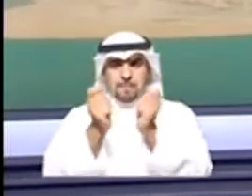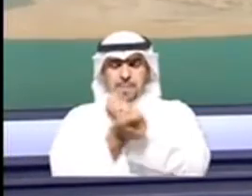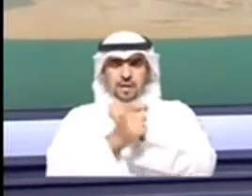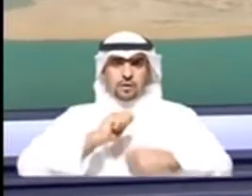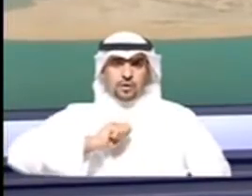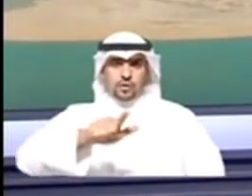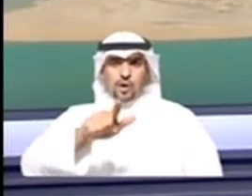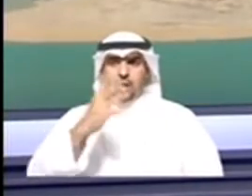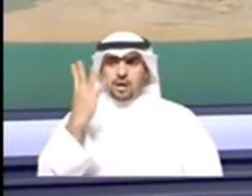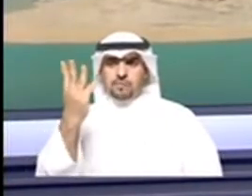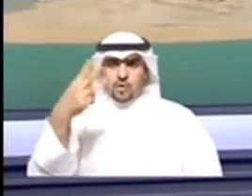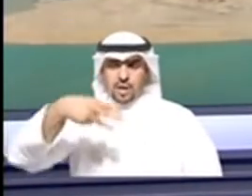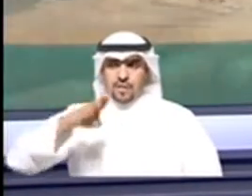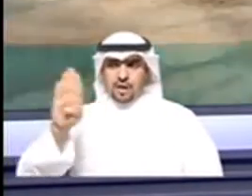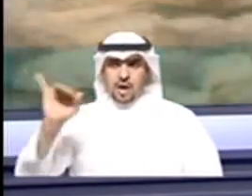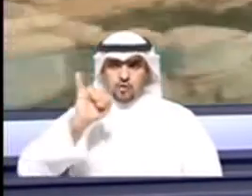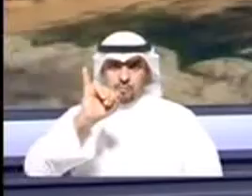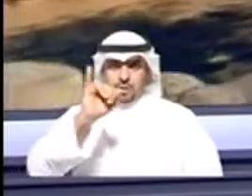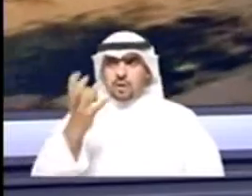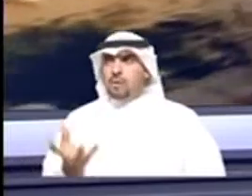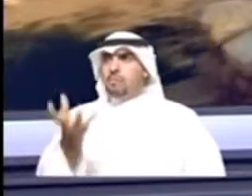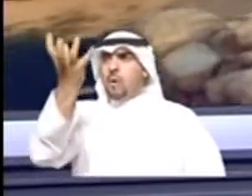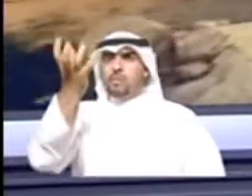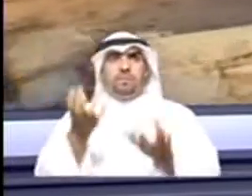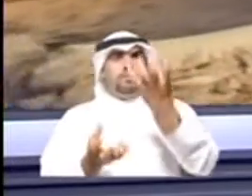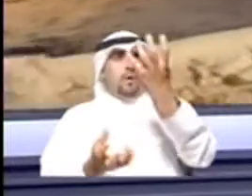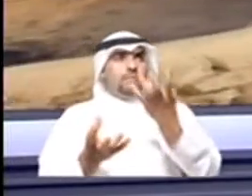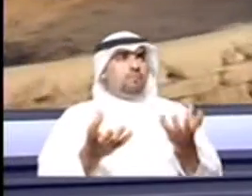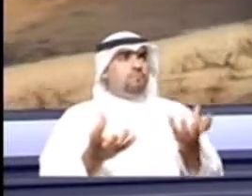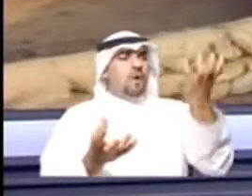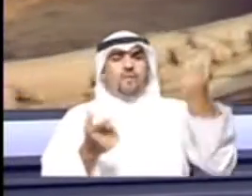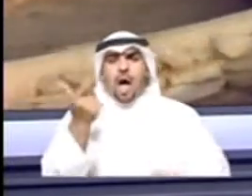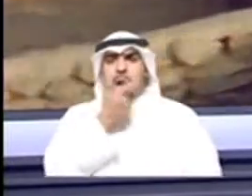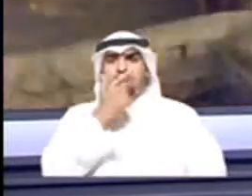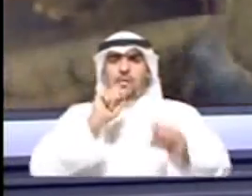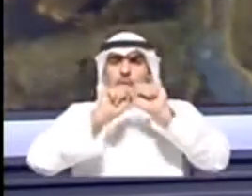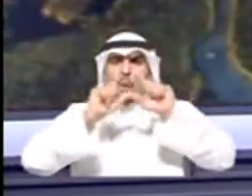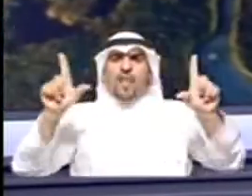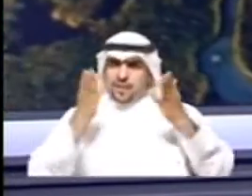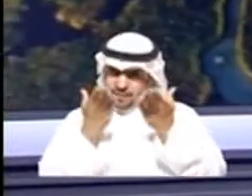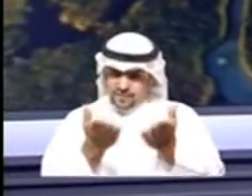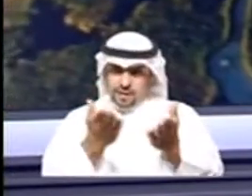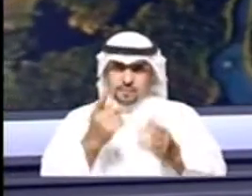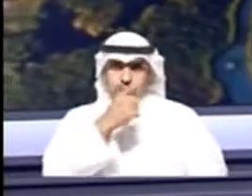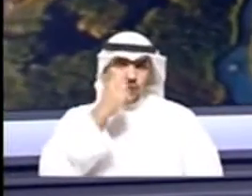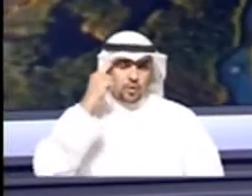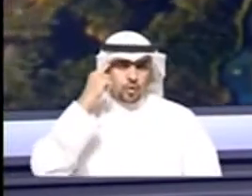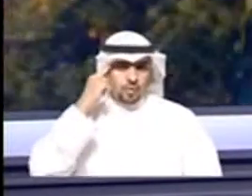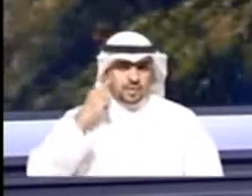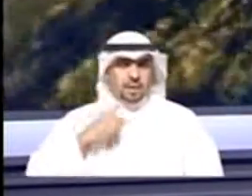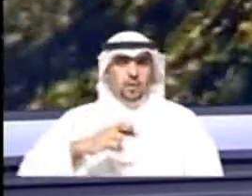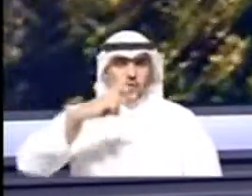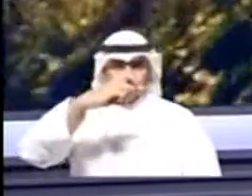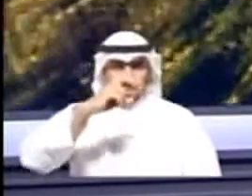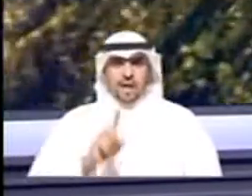تبدي تتكاثر بعض السحب تدريجيا، العظمى 33 أما الصغرى 17 درجة مئوية. يوم السبت والأحد الهواء راح